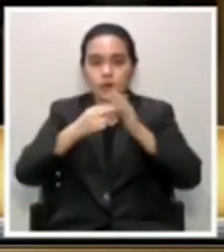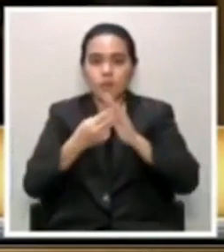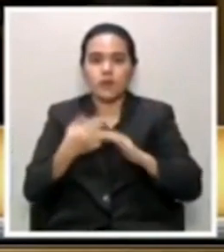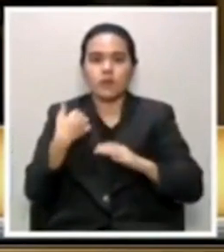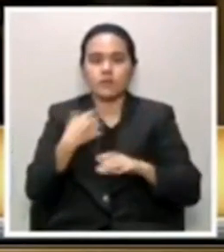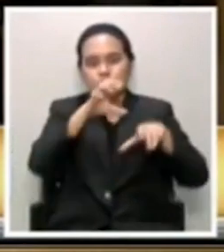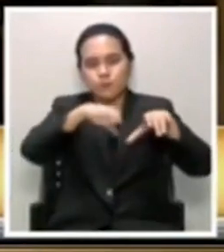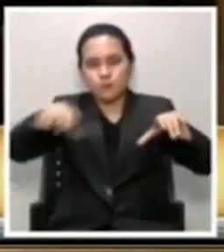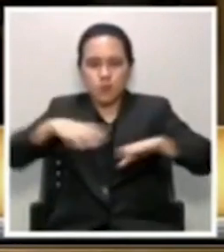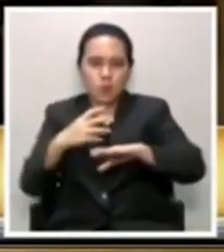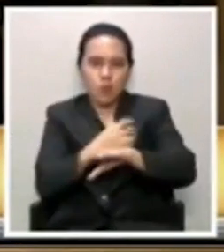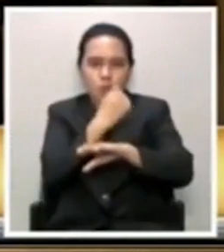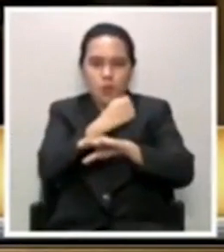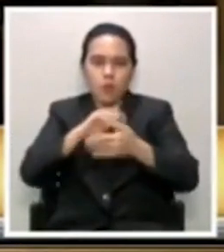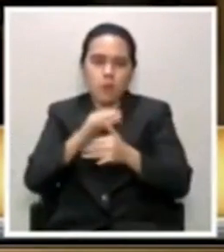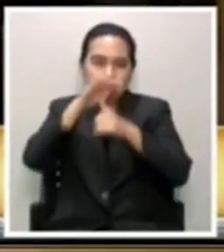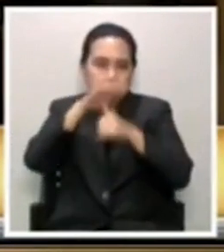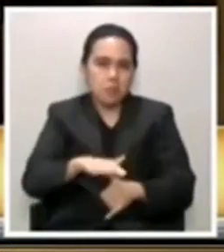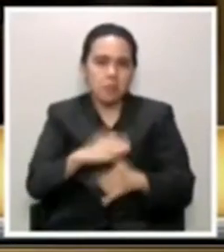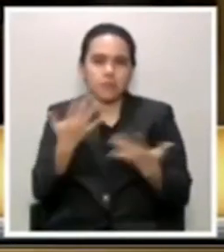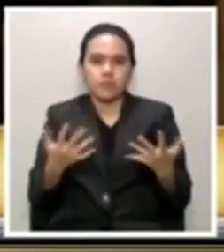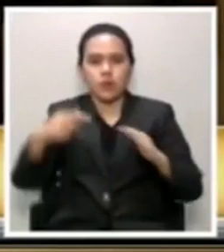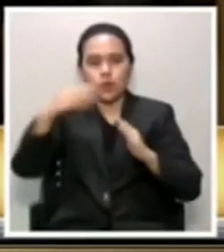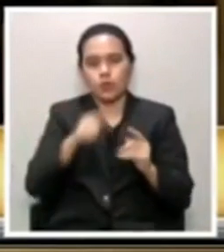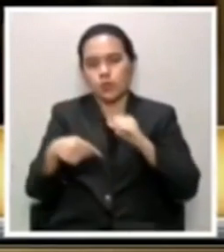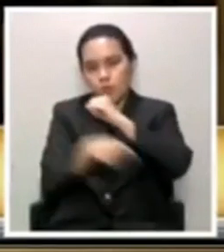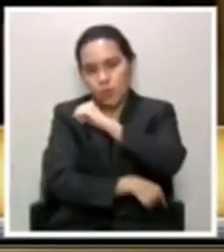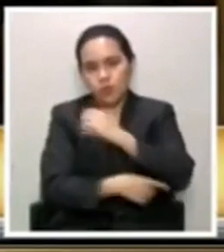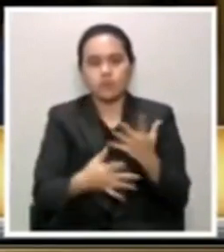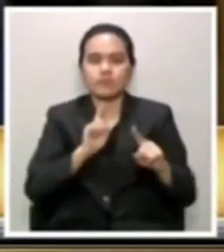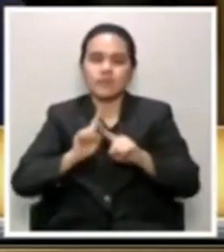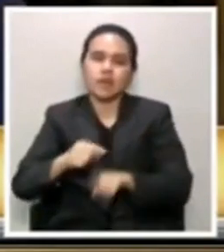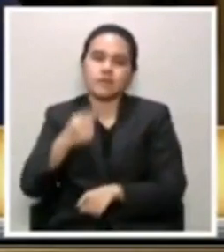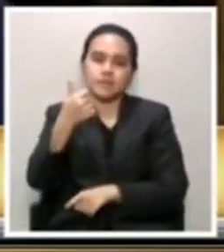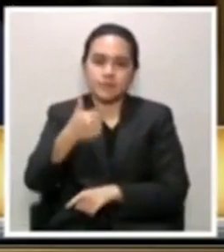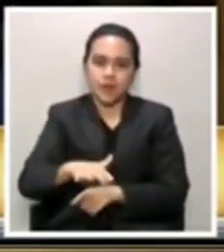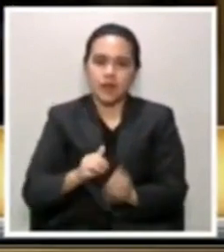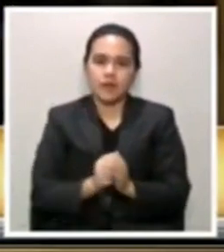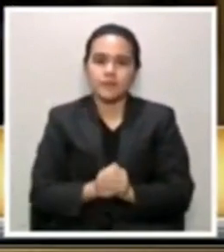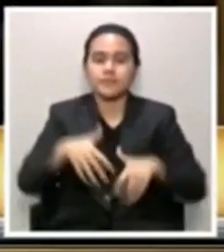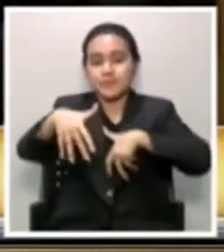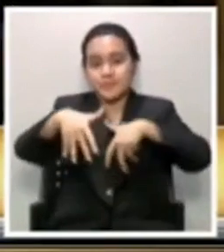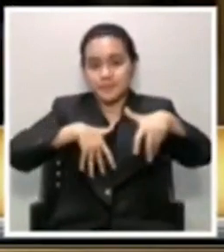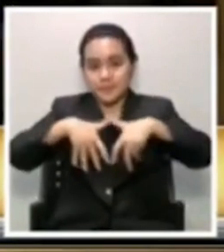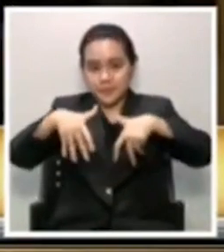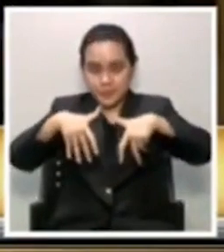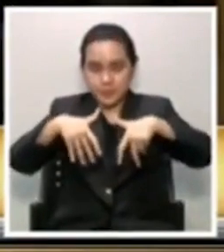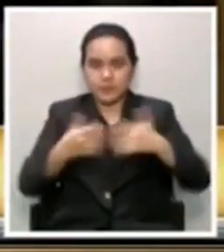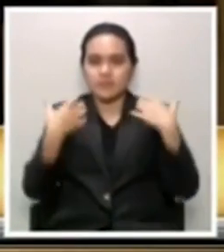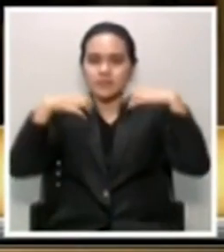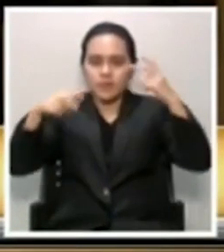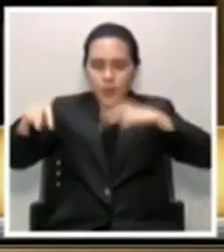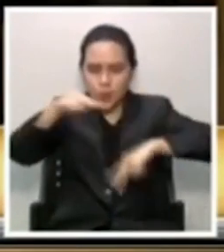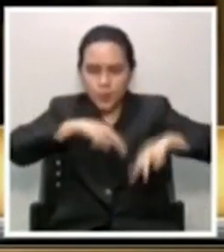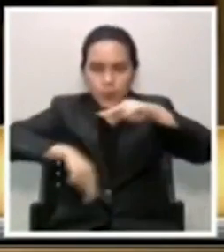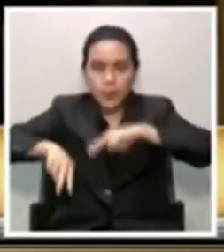รผู้ใช้อำนาจรัฐนั้นละเมิดหรือใช้อำนาจโดยมิชอบประชาชนที่อยู่ภายใต้ชีวิตของรัฐนั้นจะคาดหมายได้ล่วง